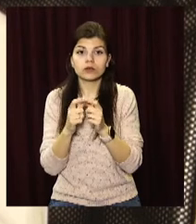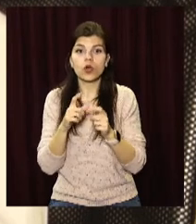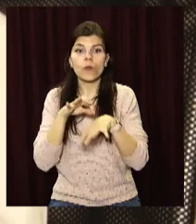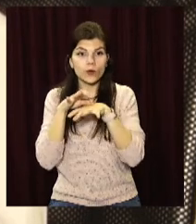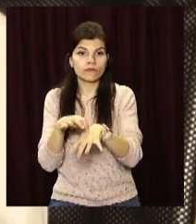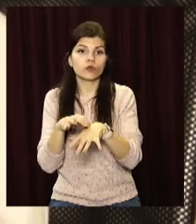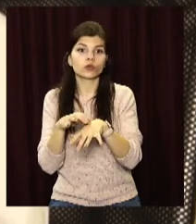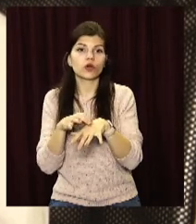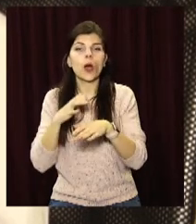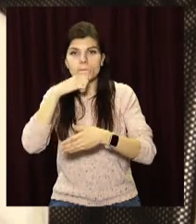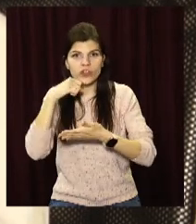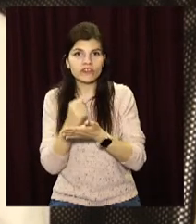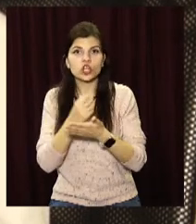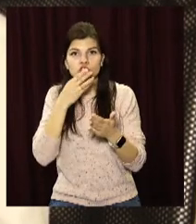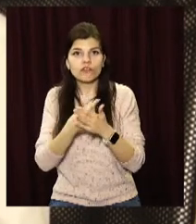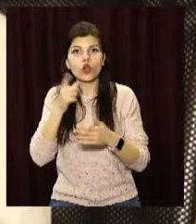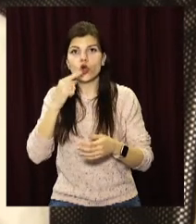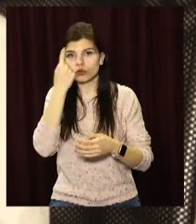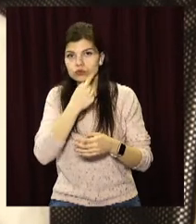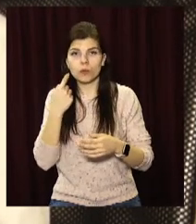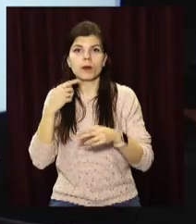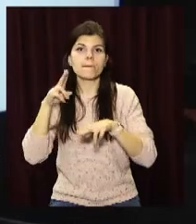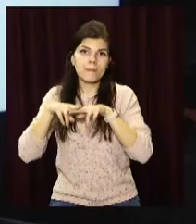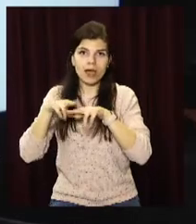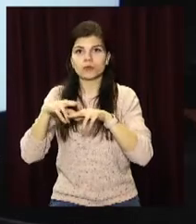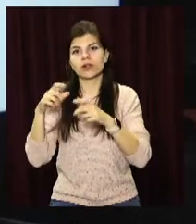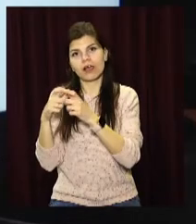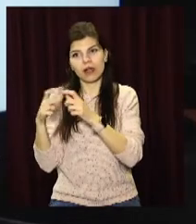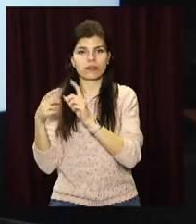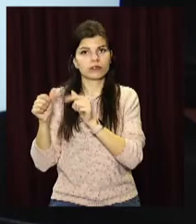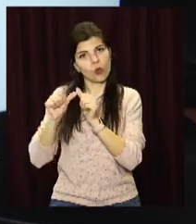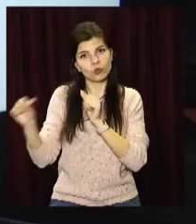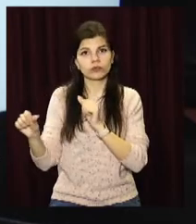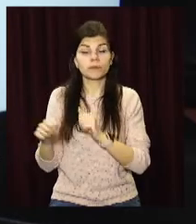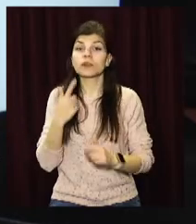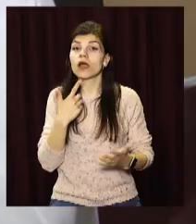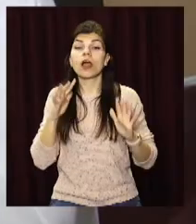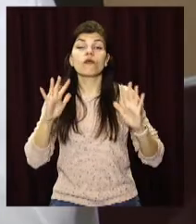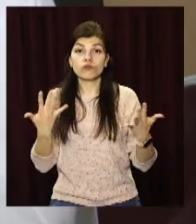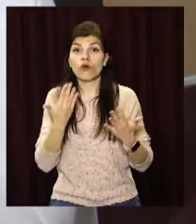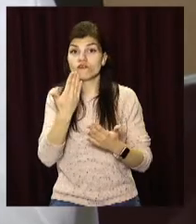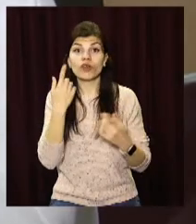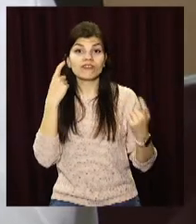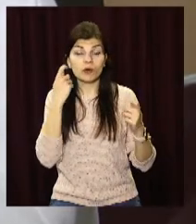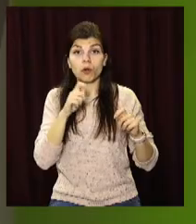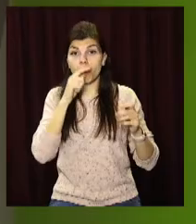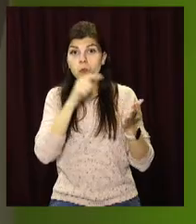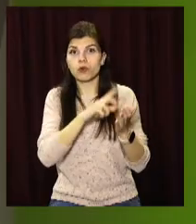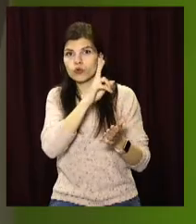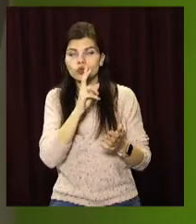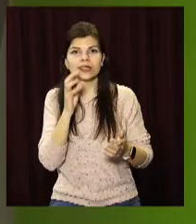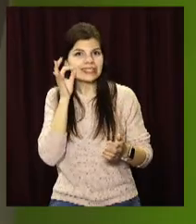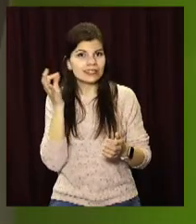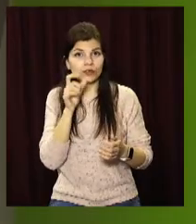проводите з підтвердженням своєї особи паспортом. Якщо ж ваші дані все ж потрапили до рук зловмисників, варто не зволікати,